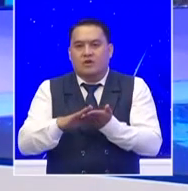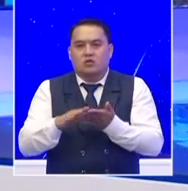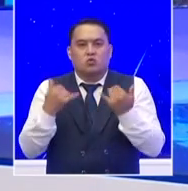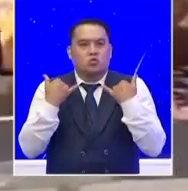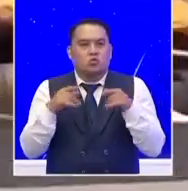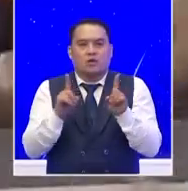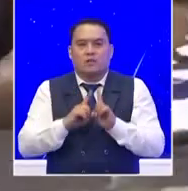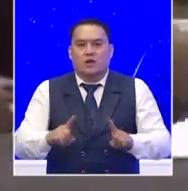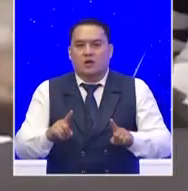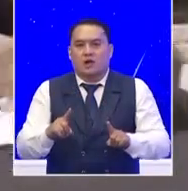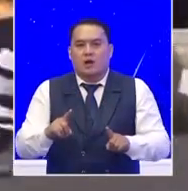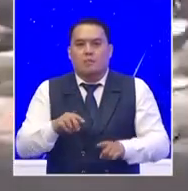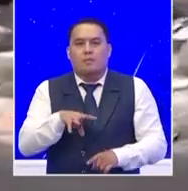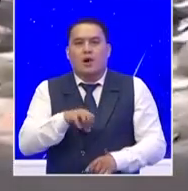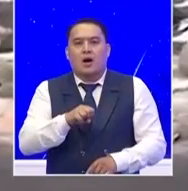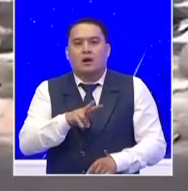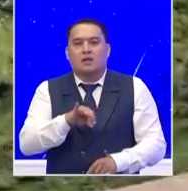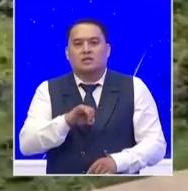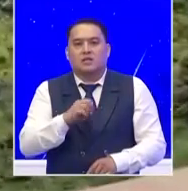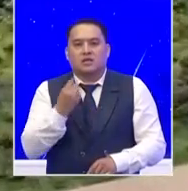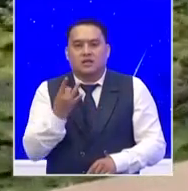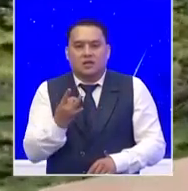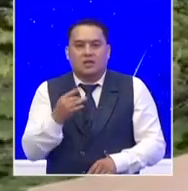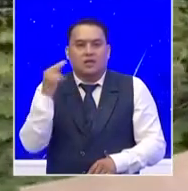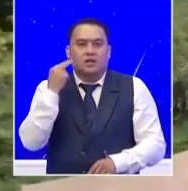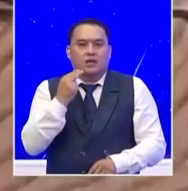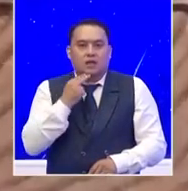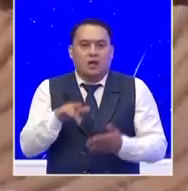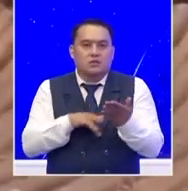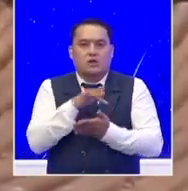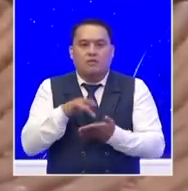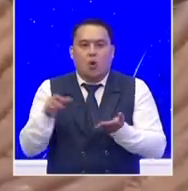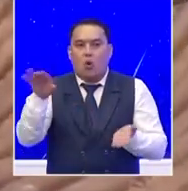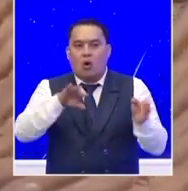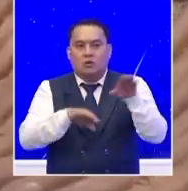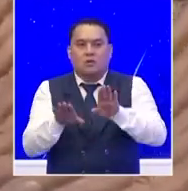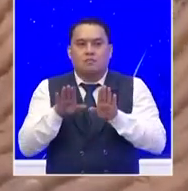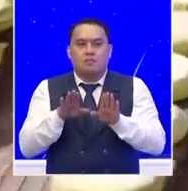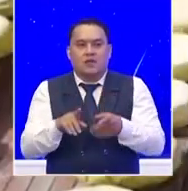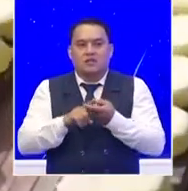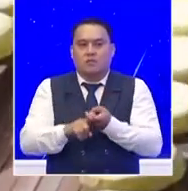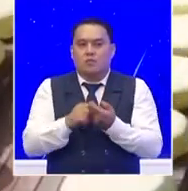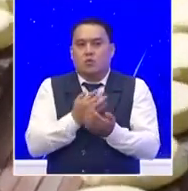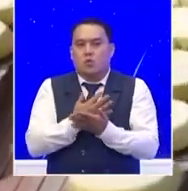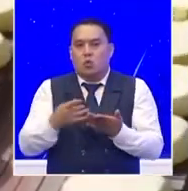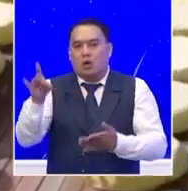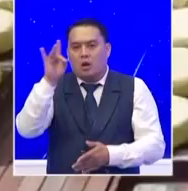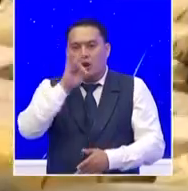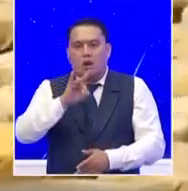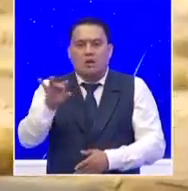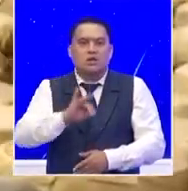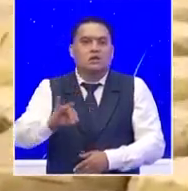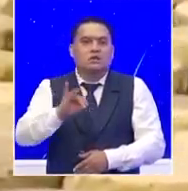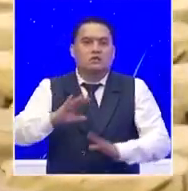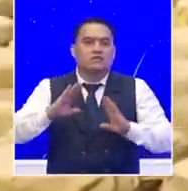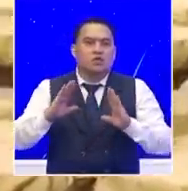впечатляюще. Легендарный монастырь Шаолинь на китайской горе Суньшань место, с которым связано множество легенд и значимых